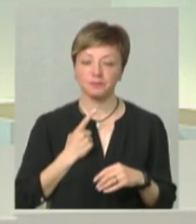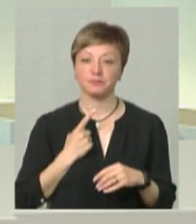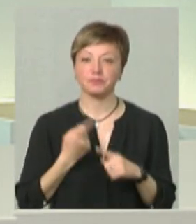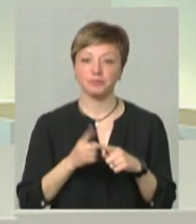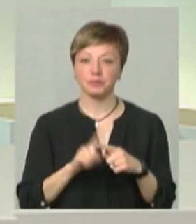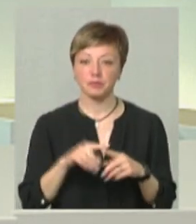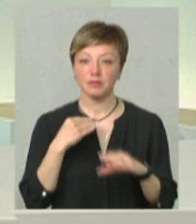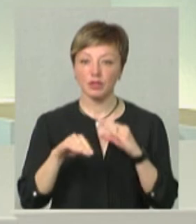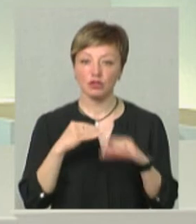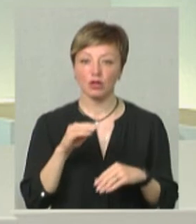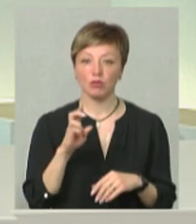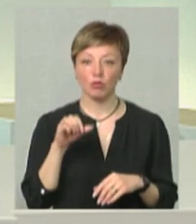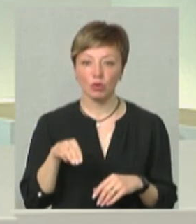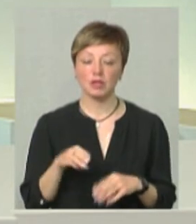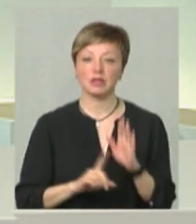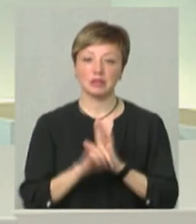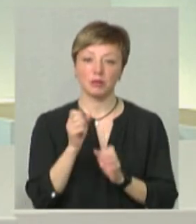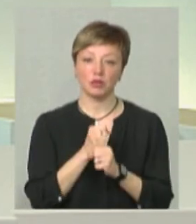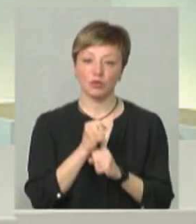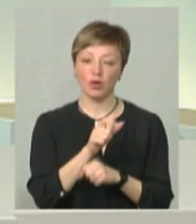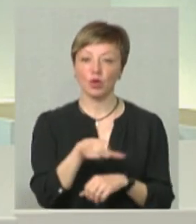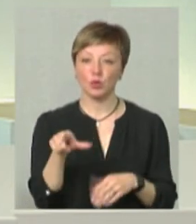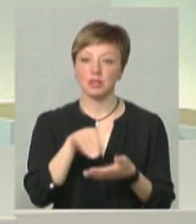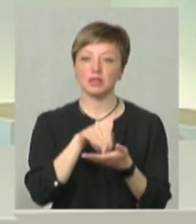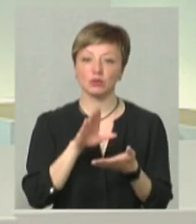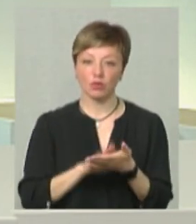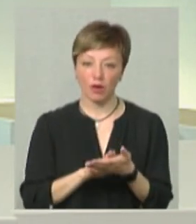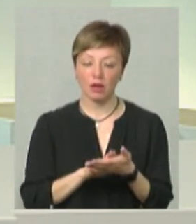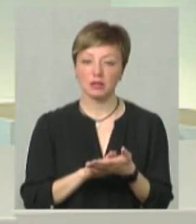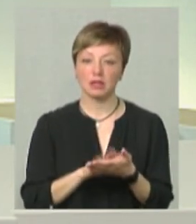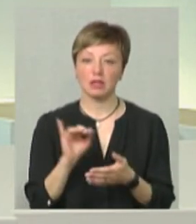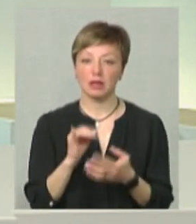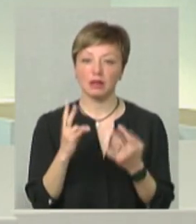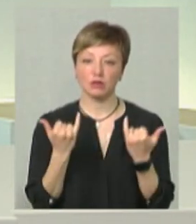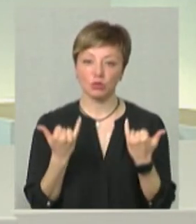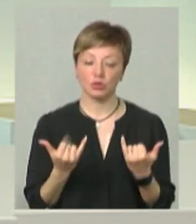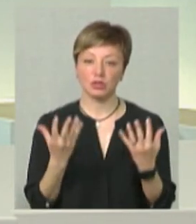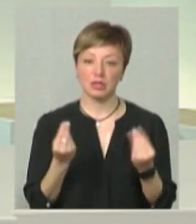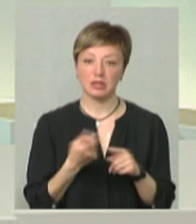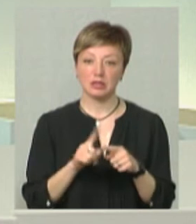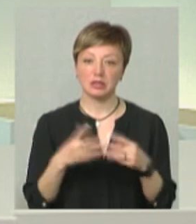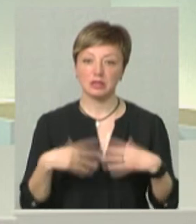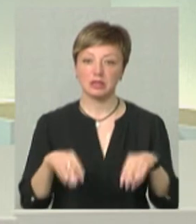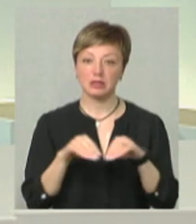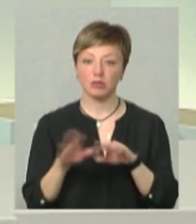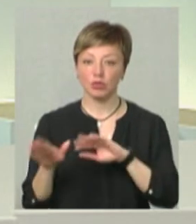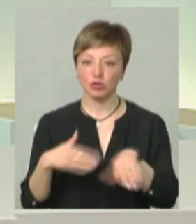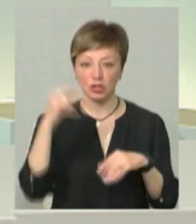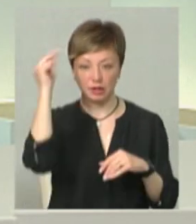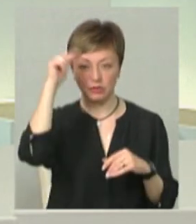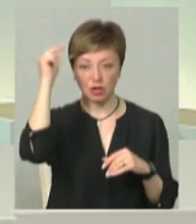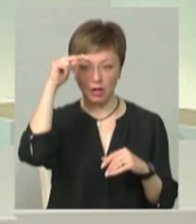Ось цей чат-бот запрацював, люди зареєструвалися. І на сьогоднішній день ці сім'ї, які пройшли